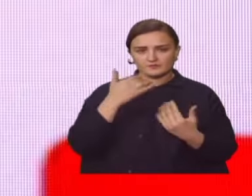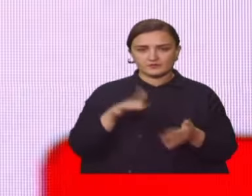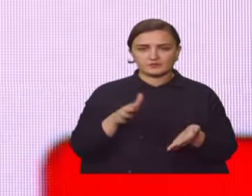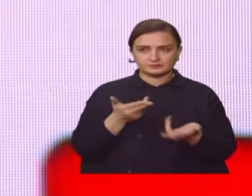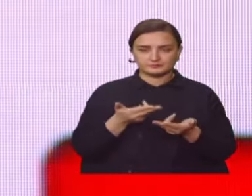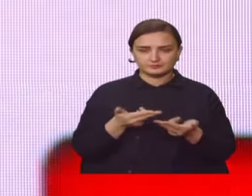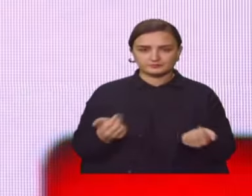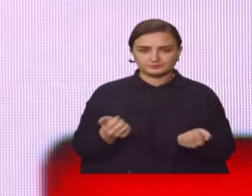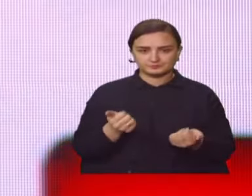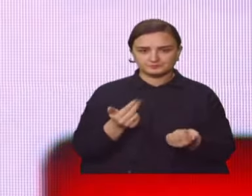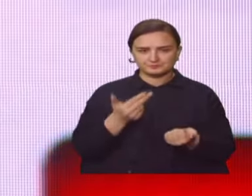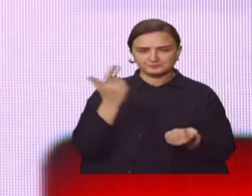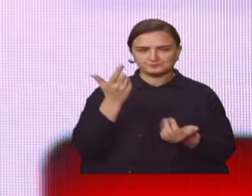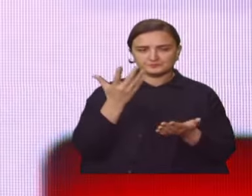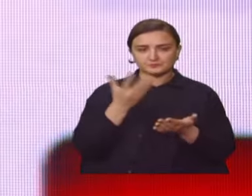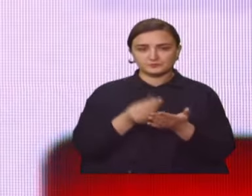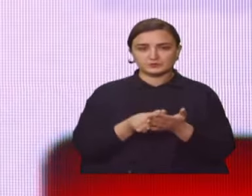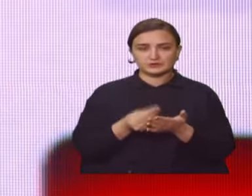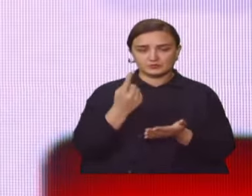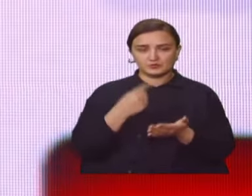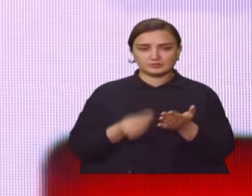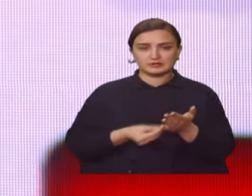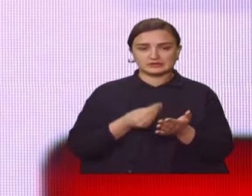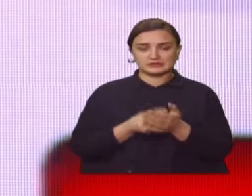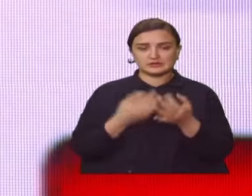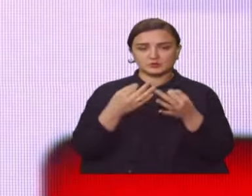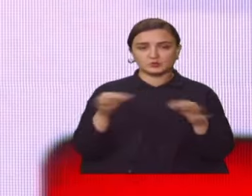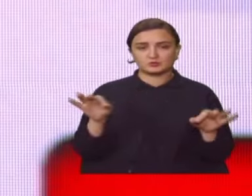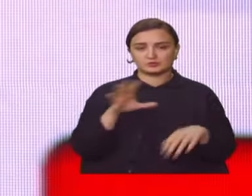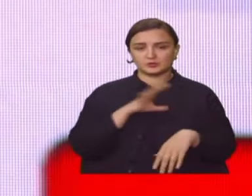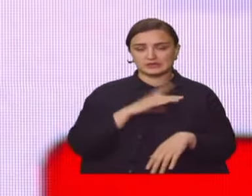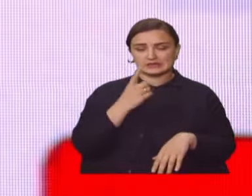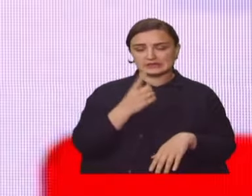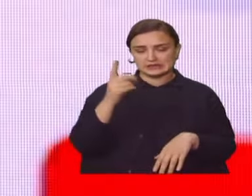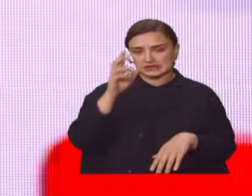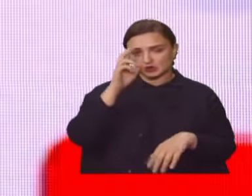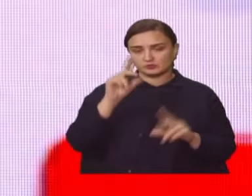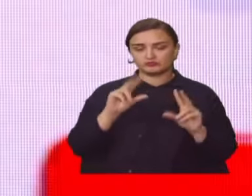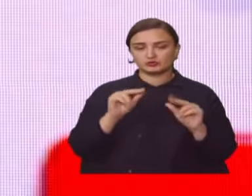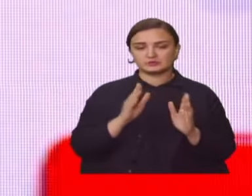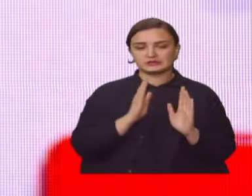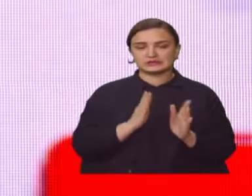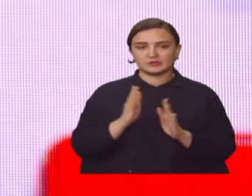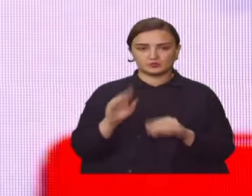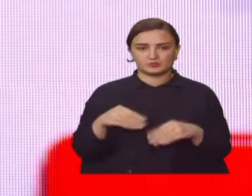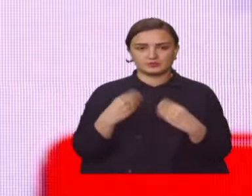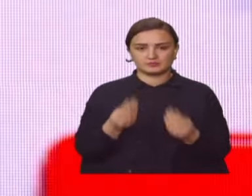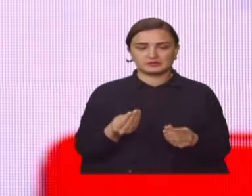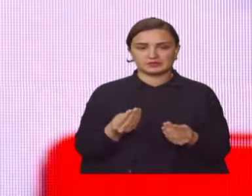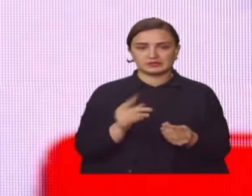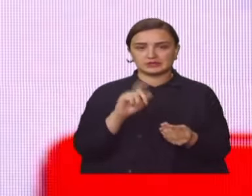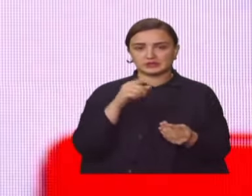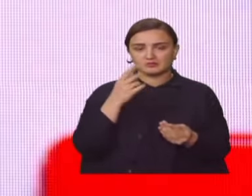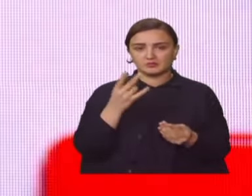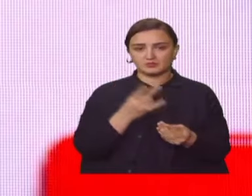რომ დამოუკიდებლობის აღდგენის შემდეგ ერთადერთი ხელისუფლებაა, რომელმაც ამ ქვეყანას მშვიდობა და სტაბილურობა მოუტანა. რა